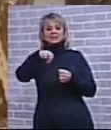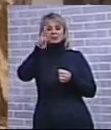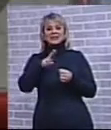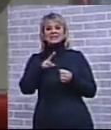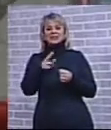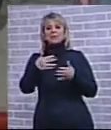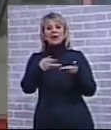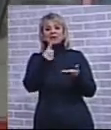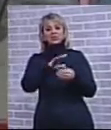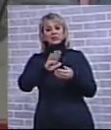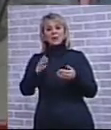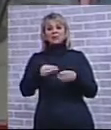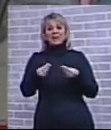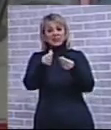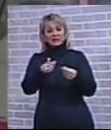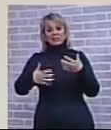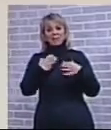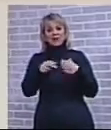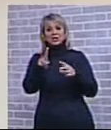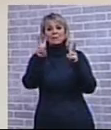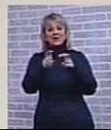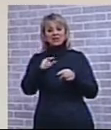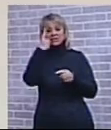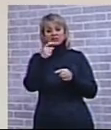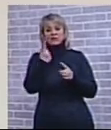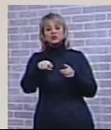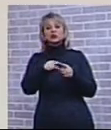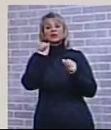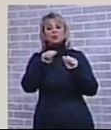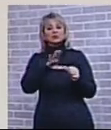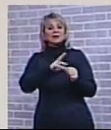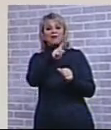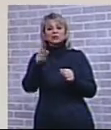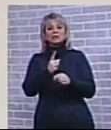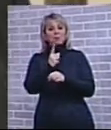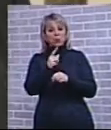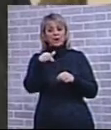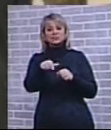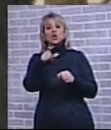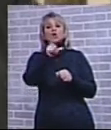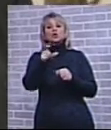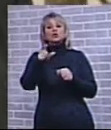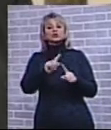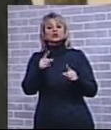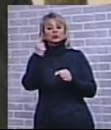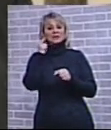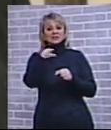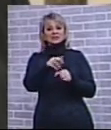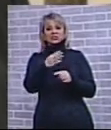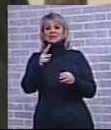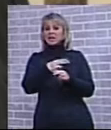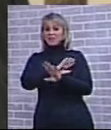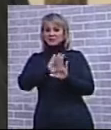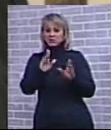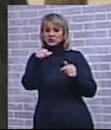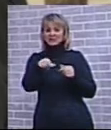Специалисты призывают не поддаваться панике и перепроверять информацию, которая может кого-то напугать. Люди что-то услышали, нет